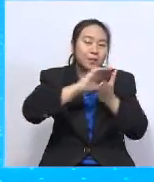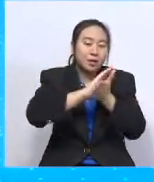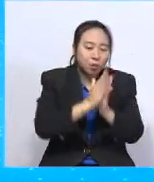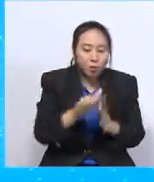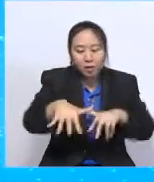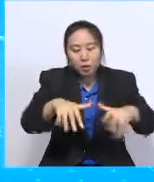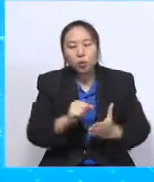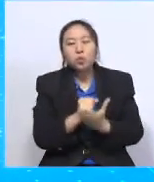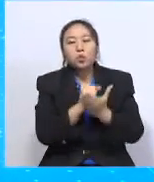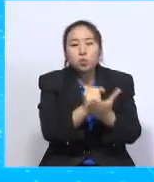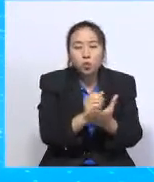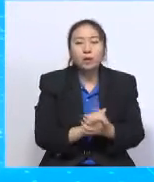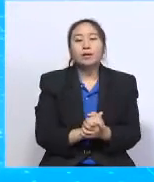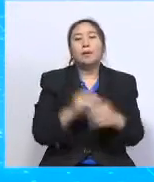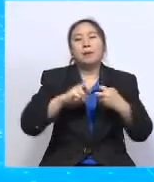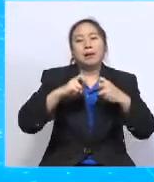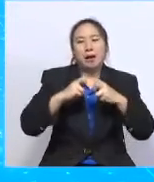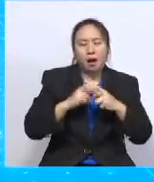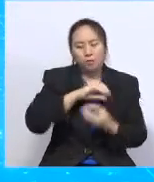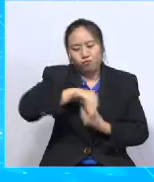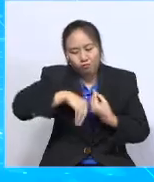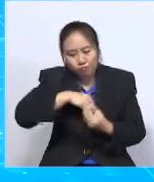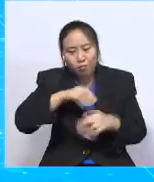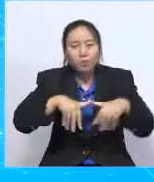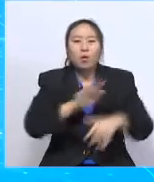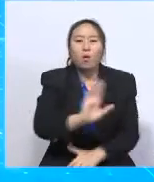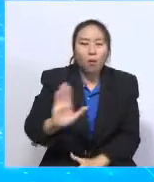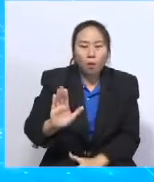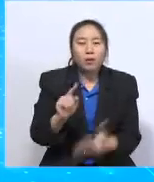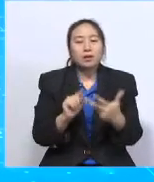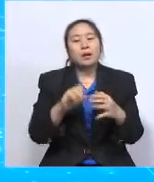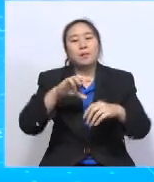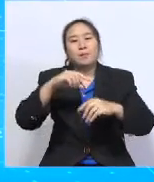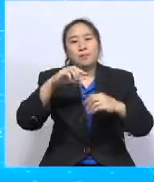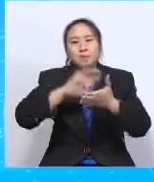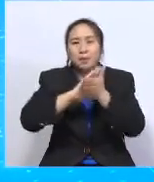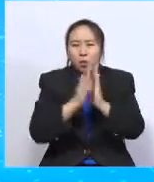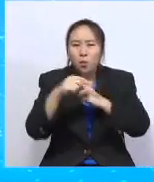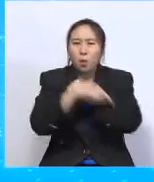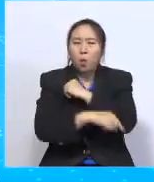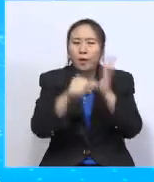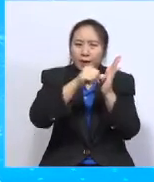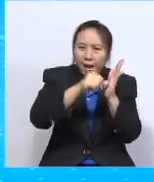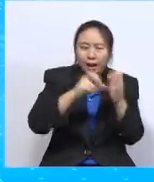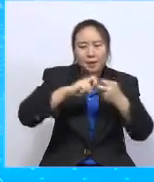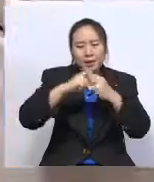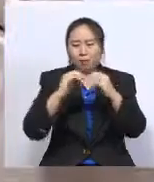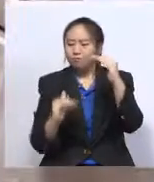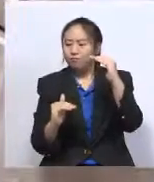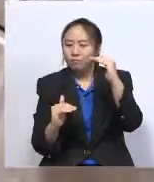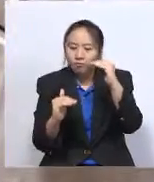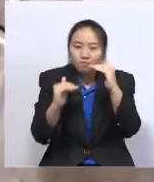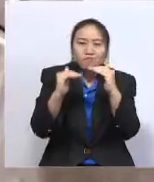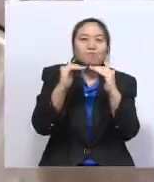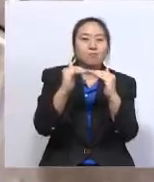ดวกประชาชนค่ะการแก้ไขปัญหาปากท้องการปฏิรูปเพื่อปราบโกงแล้วก็การแก้ไขปัญหาความเหลื่อมล้ำกำหนดให้